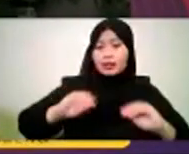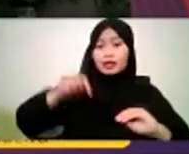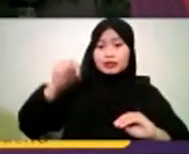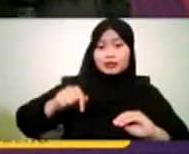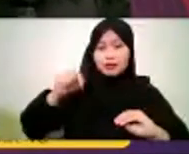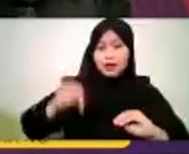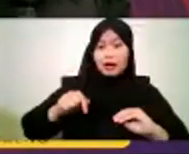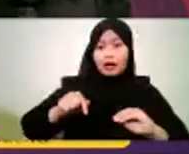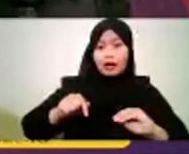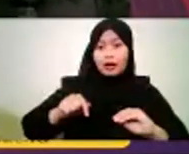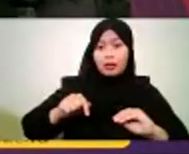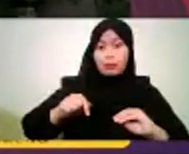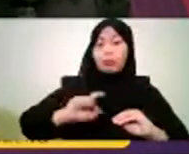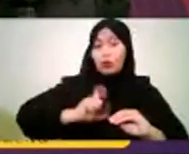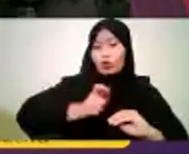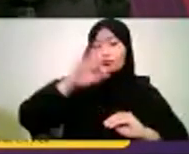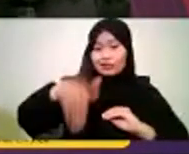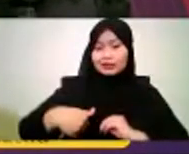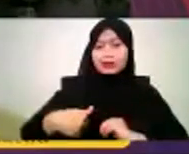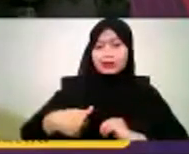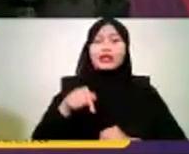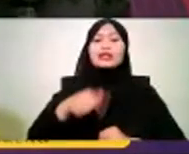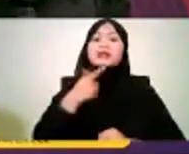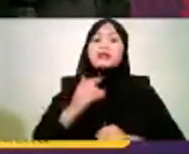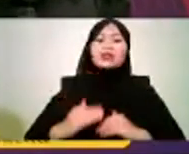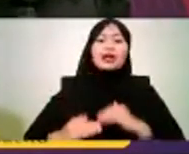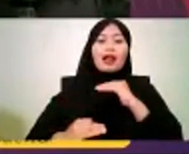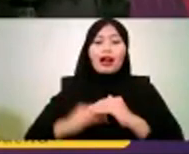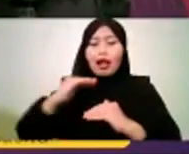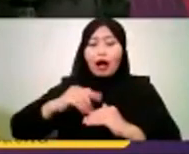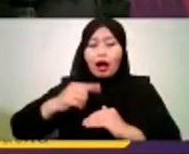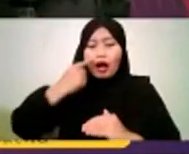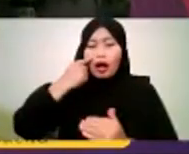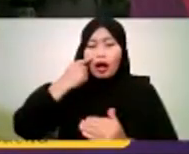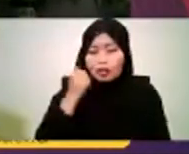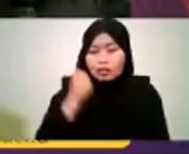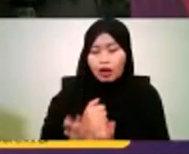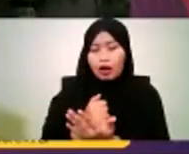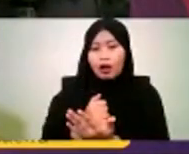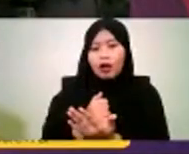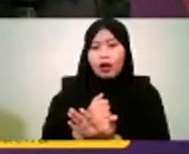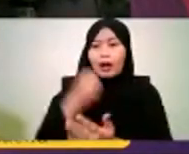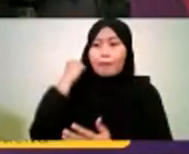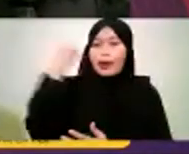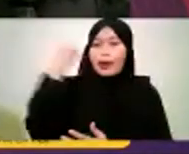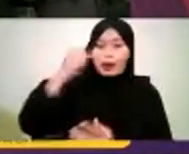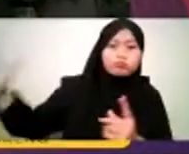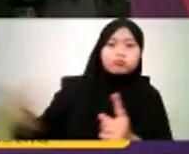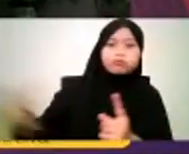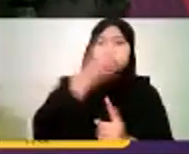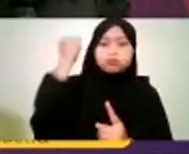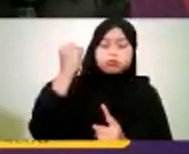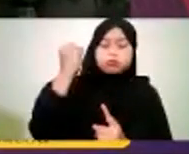diselenggarakan menjadi salah satu langkah nyata untuk mewujudkan kemerdekaan berpengetahuan bagi